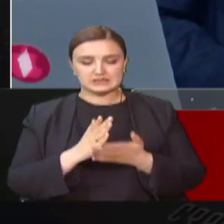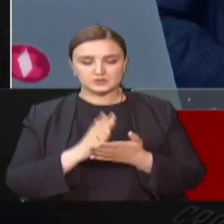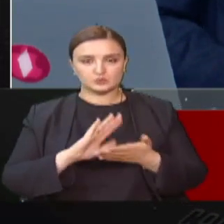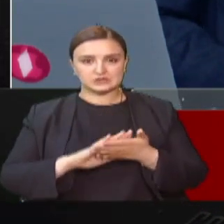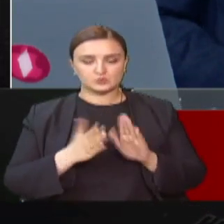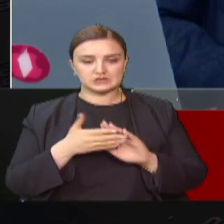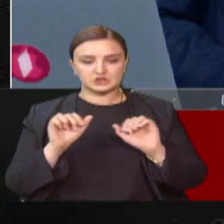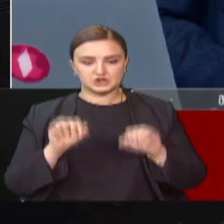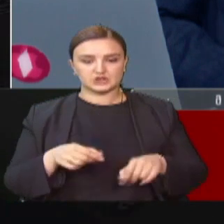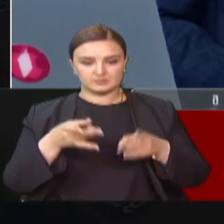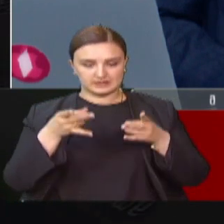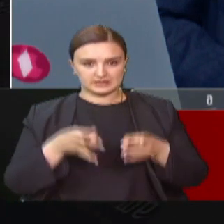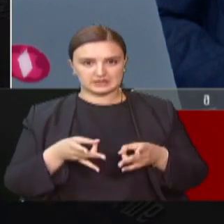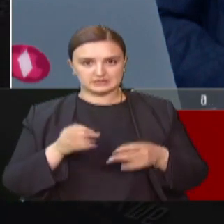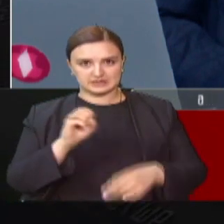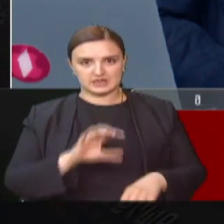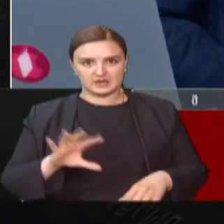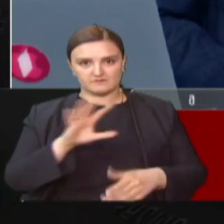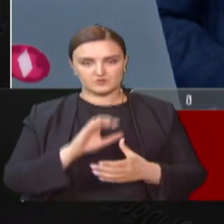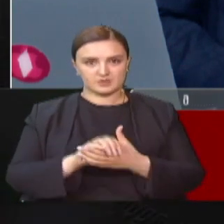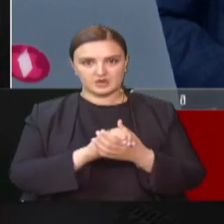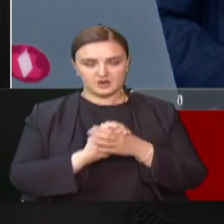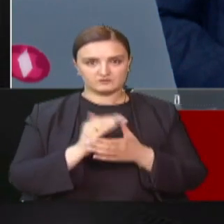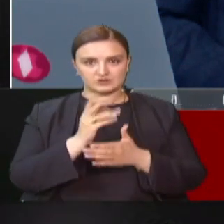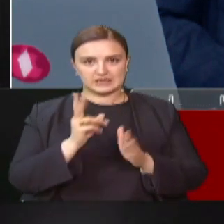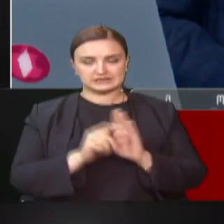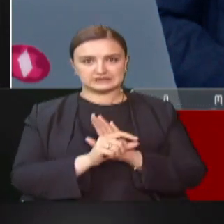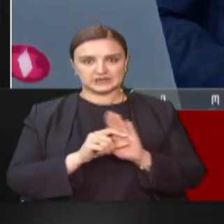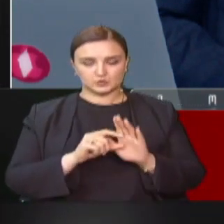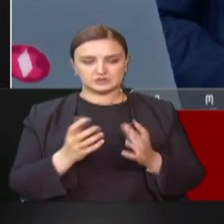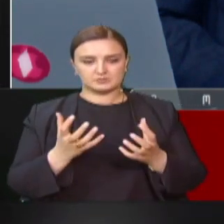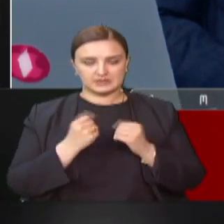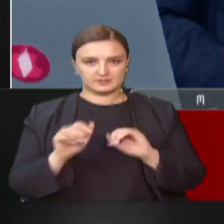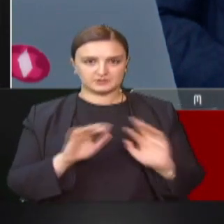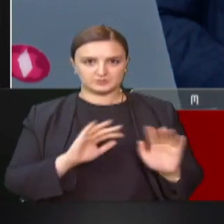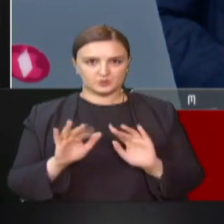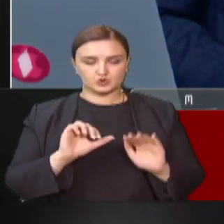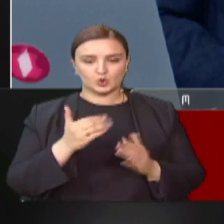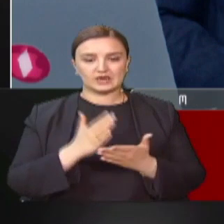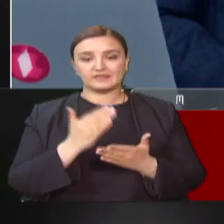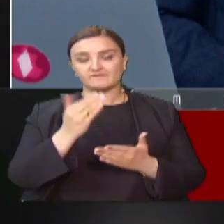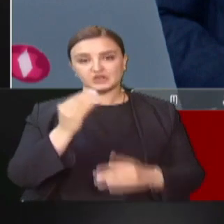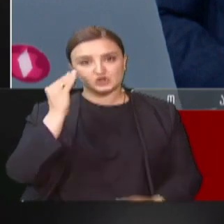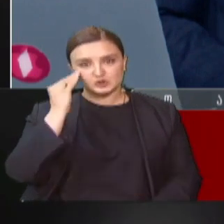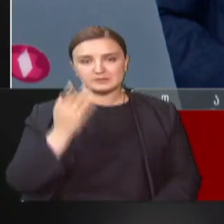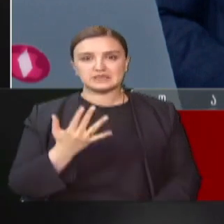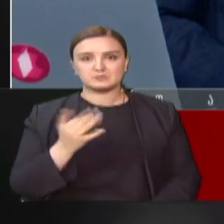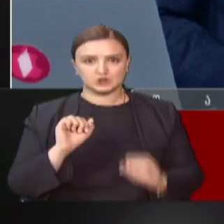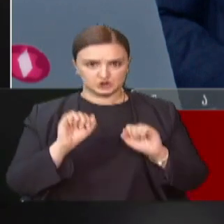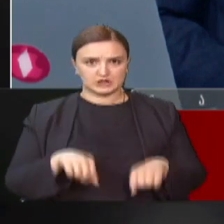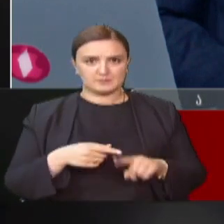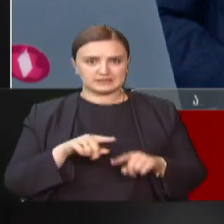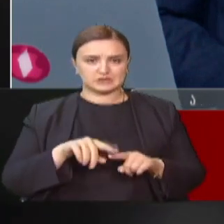ვითარებამ შესაძლოა დააზიანოს ევროკავშირის კანდიდატის სტატუსის მოპოვების პროცესი. როგორია თქვენი შეფასება, რამდენად შეიძლება